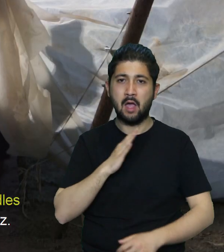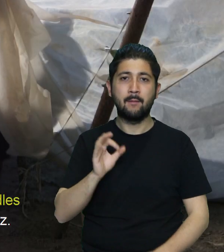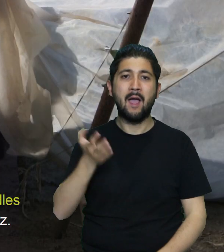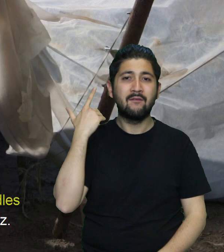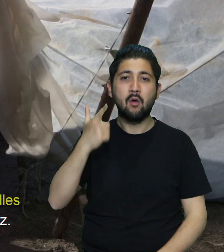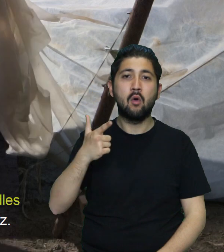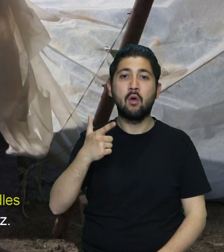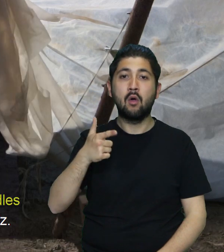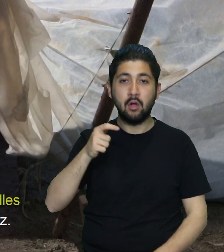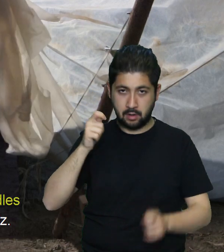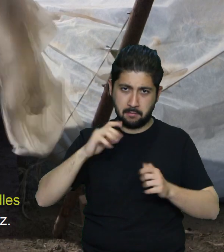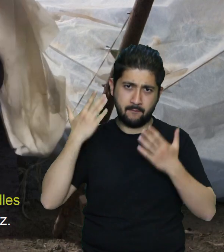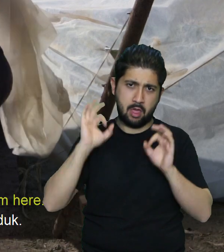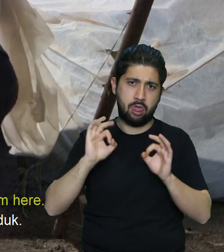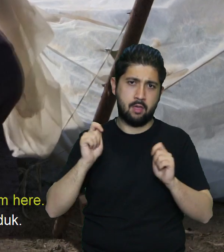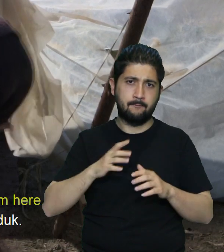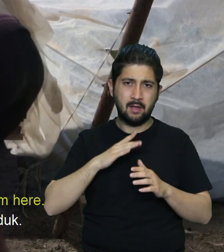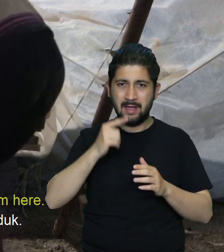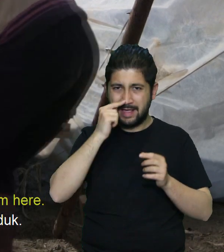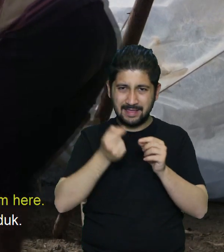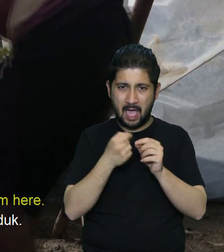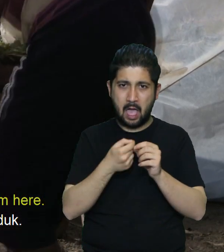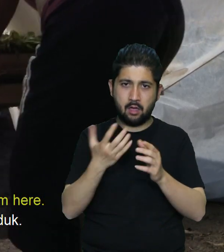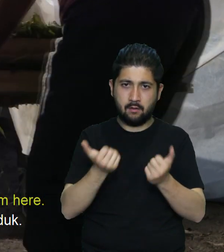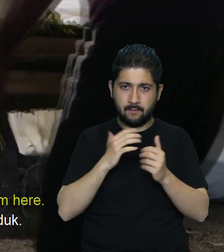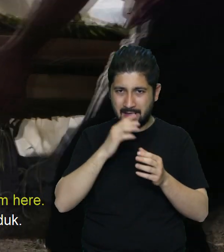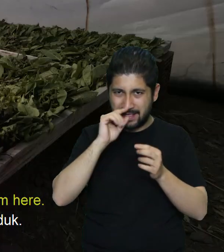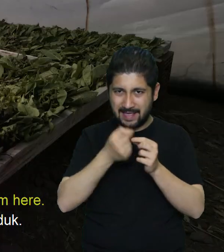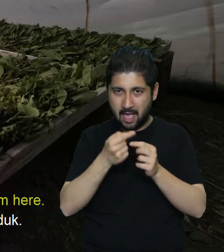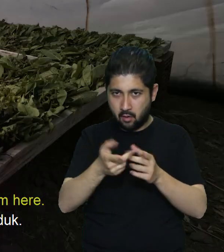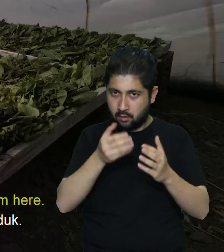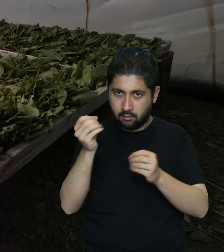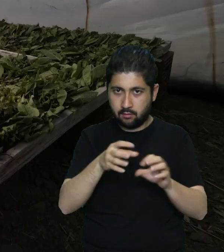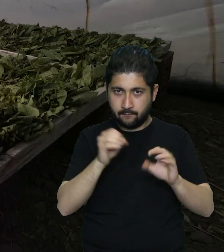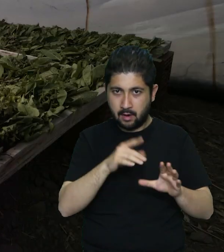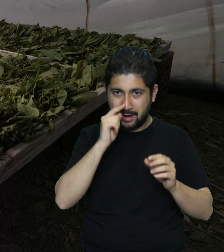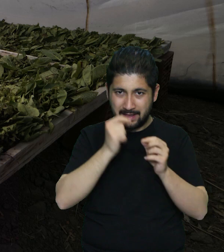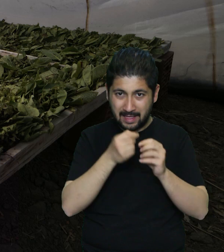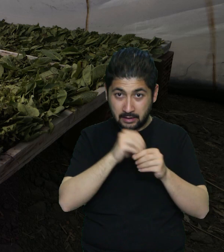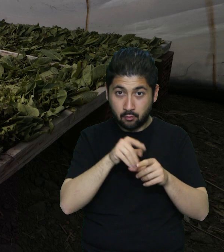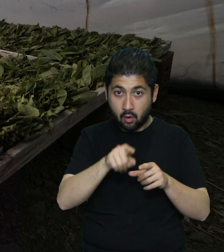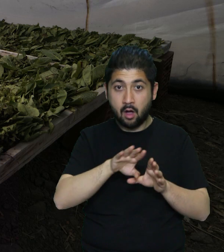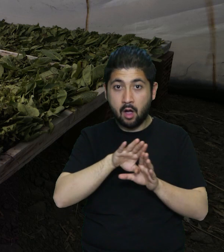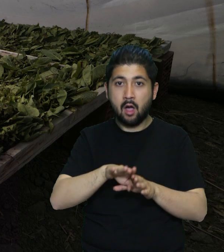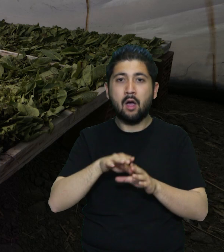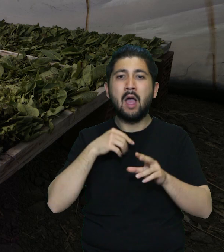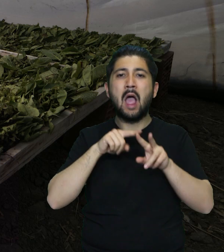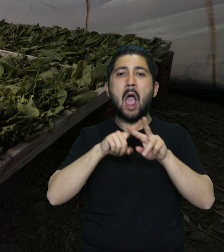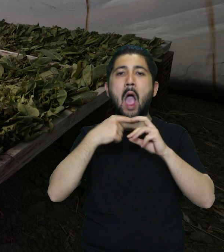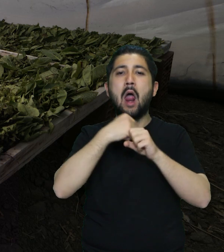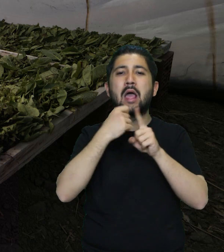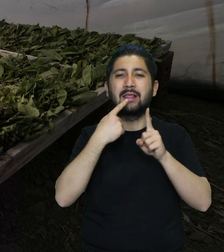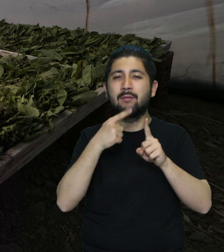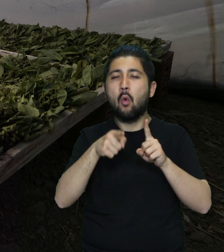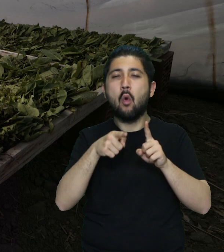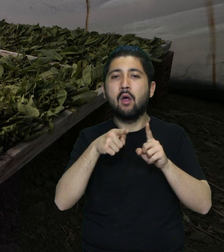zamanlar elektriğiyle iğne yapıyorduk bizim. İğnelerini topluyorduk. İğnelerini buraya getiriyorduk. İğneler için bir de bizim kargı dediğimiz